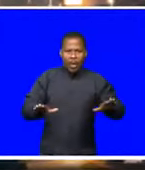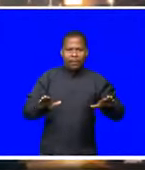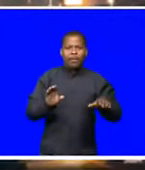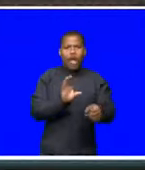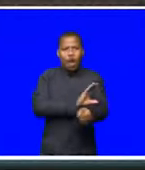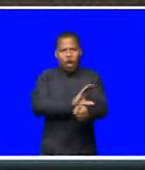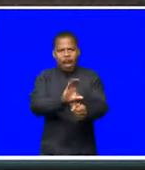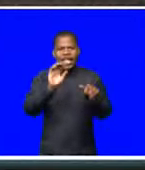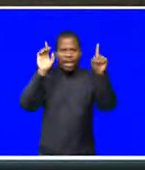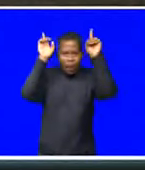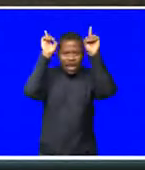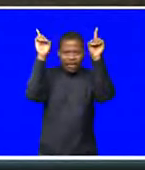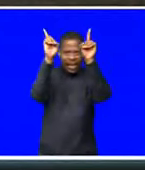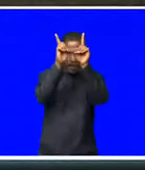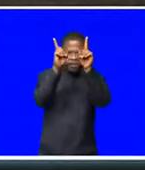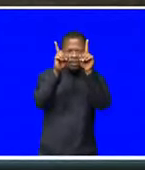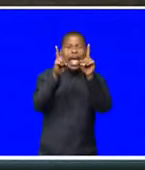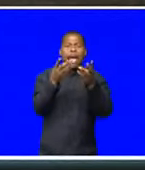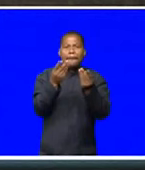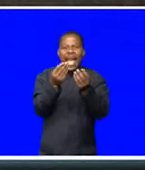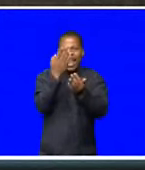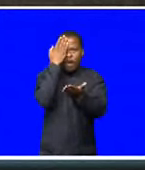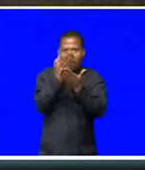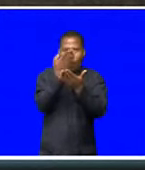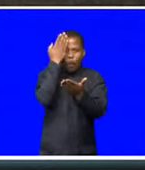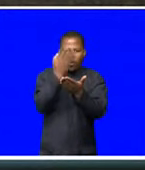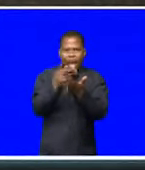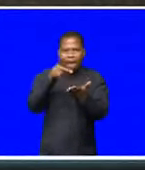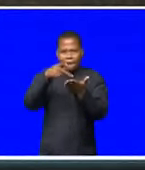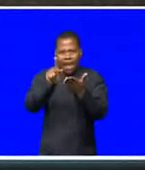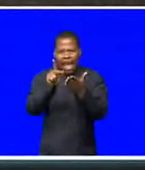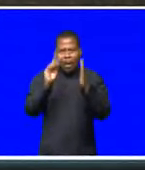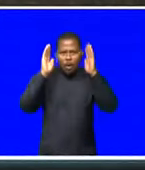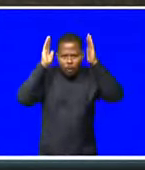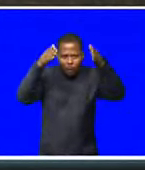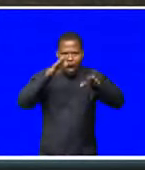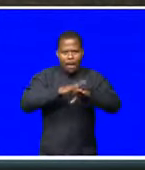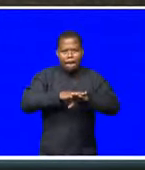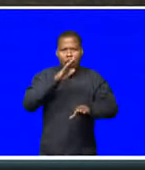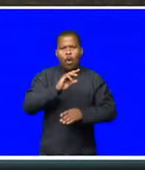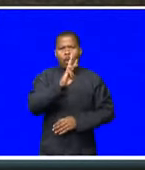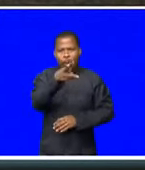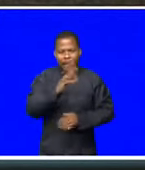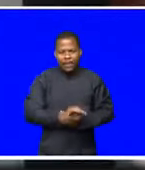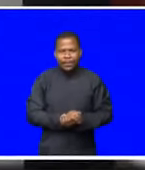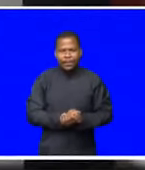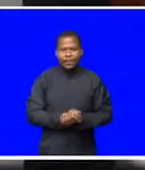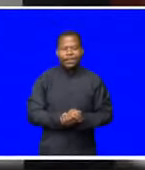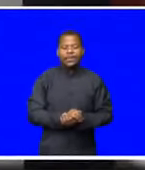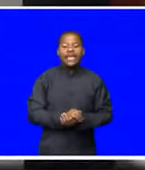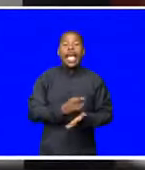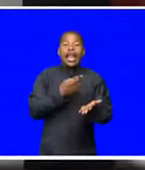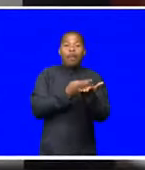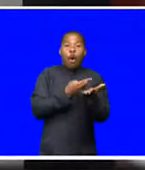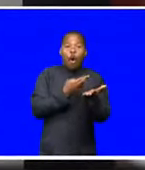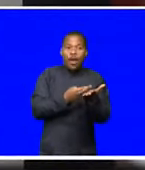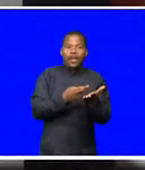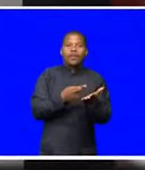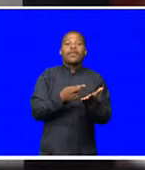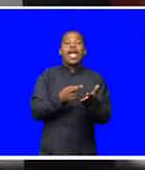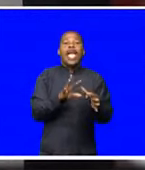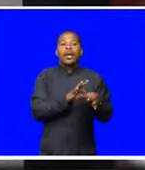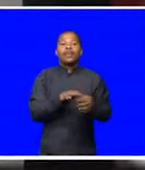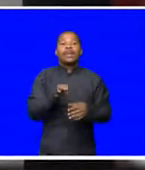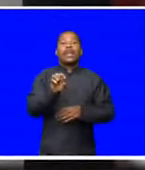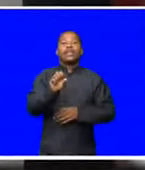emanyuvesi. Lucwaningo lolwentiwe yi-Eswatini Economic Policy Analysis and Research Center ePark lukhomba ukuthi kusuke